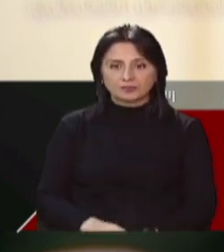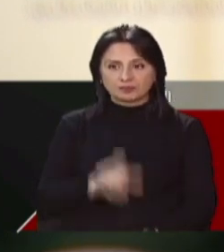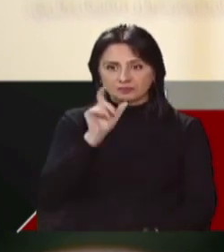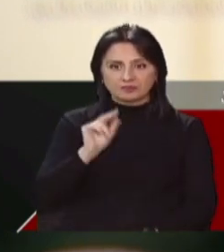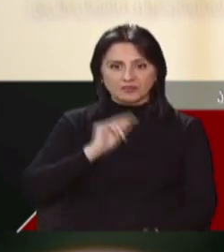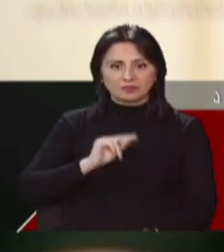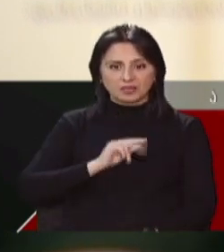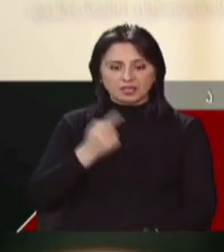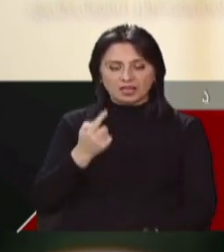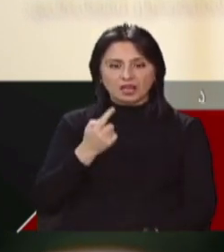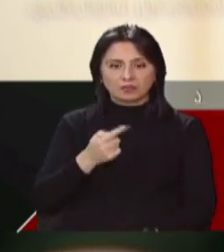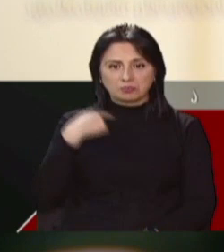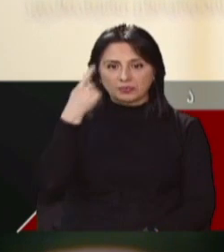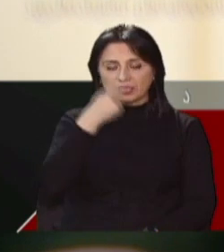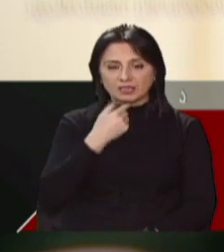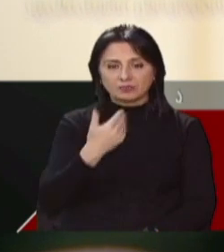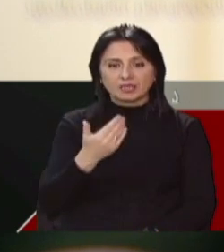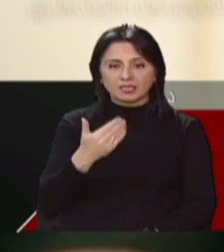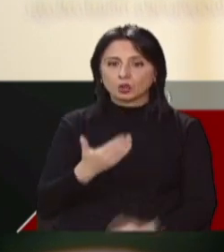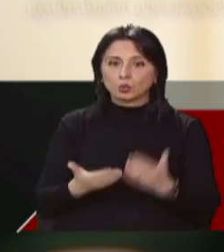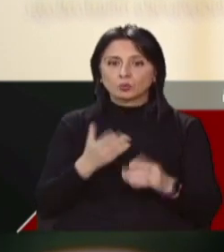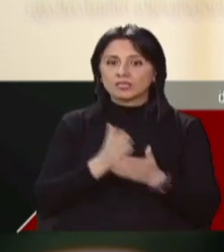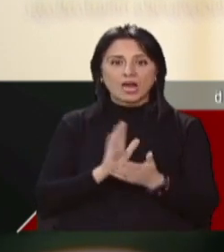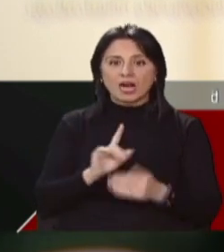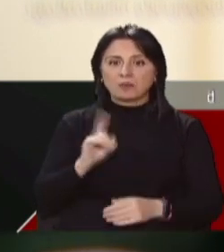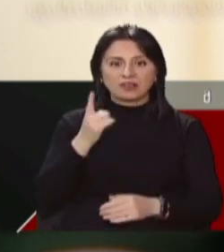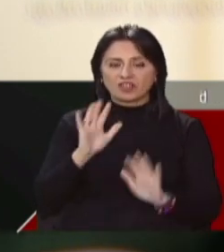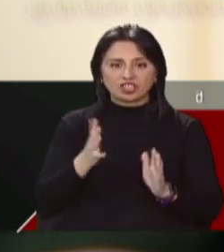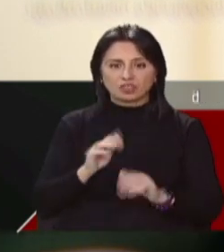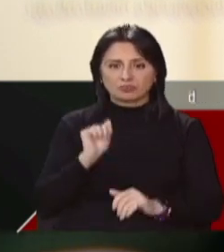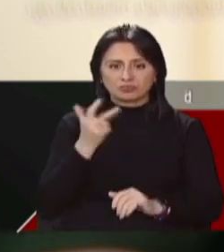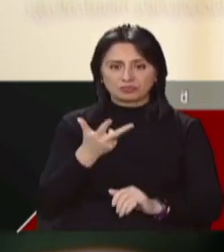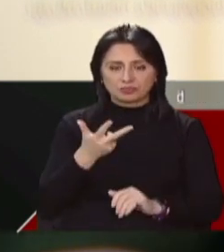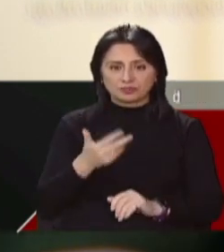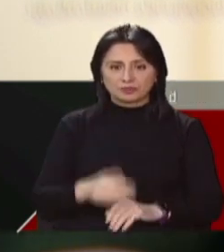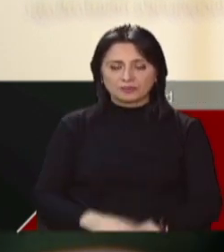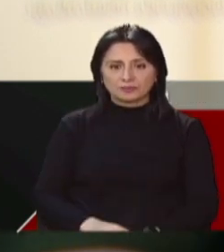ჩინის მქონე თანამდებობის პირის მხრიდან, თუმცა ეს არ არის პირველი შემთხვევა.